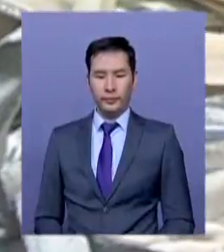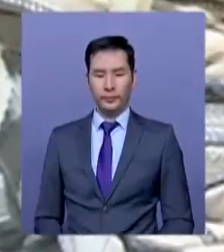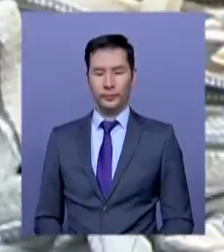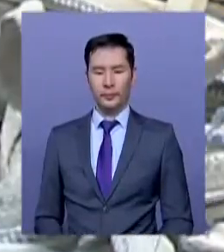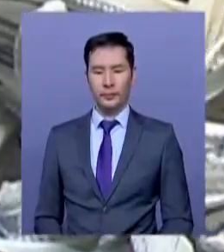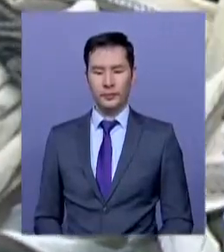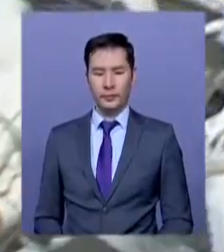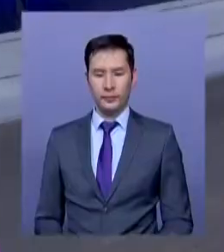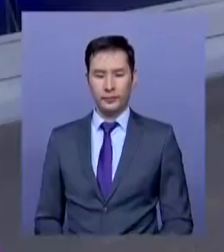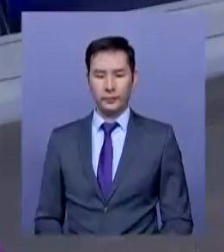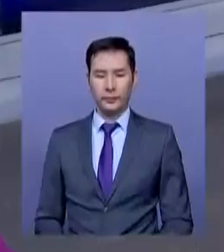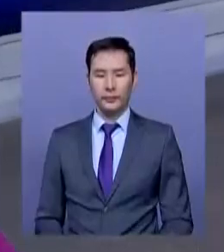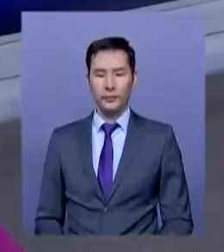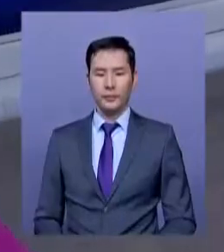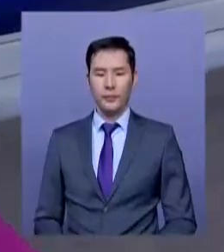телеарнасы.